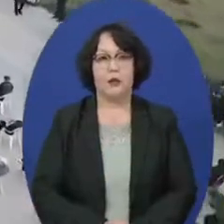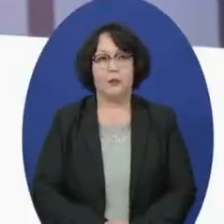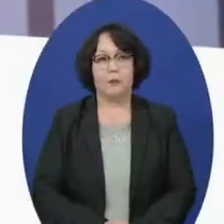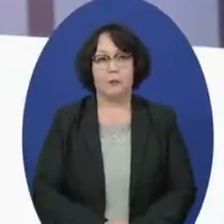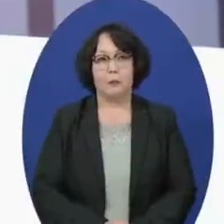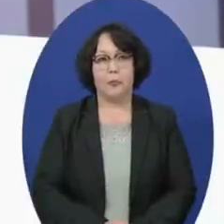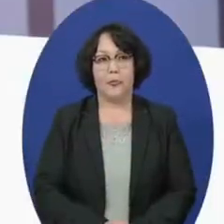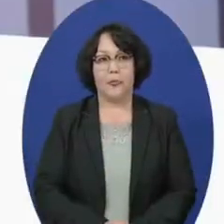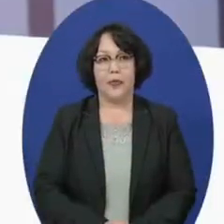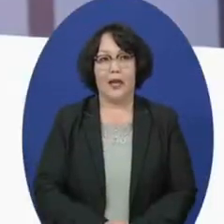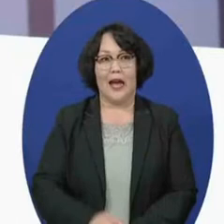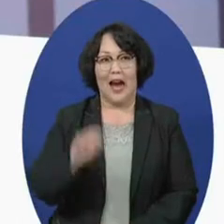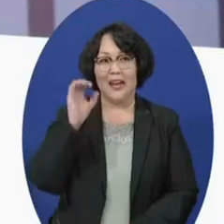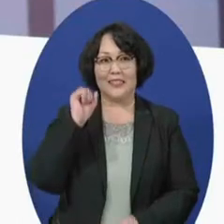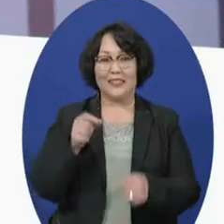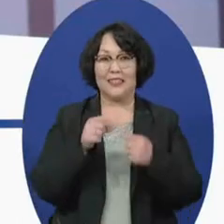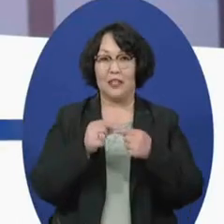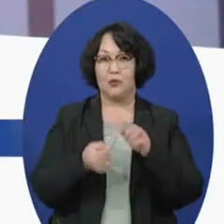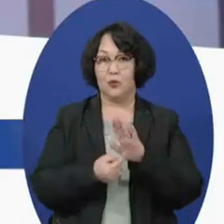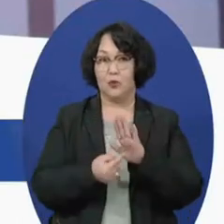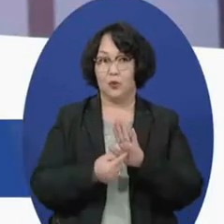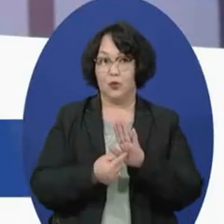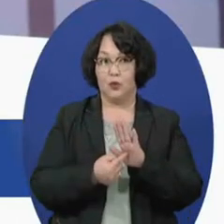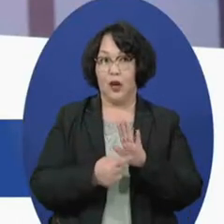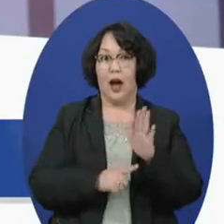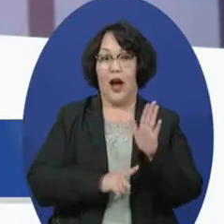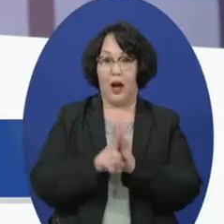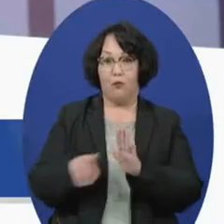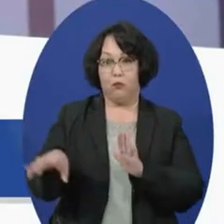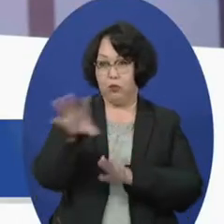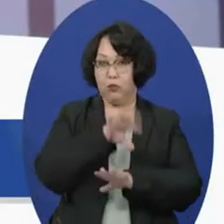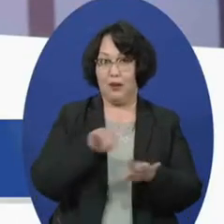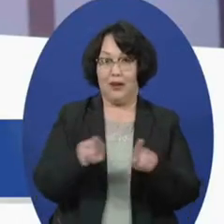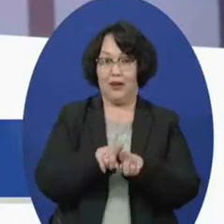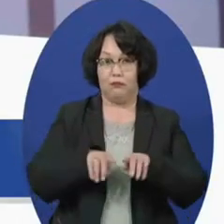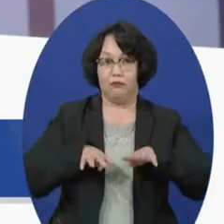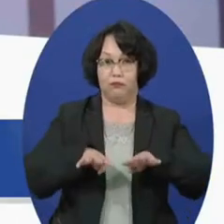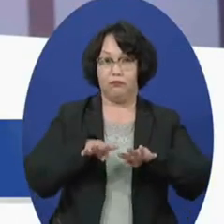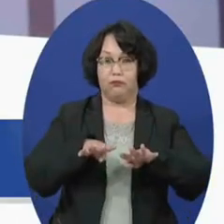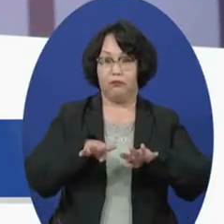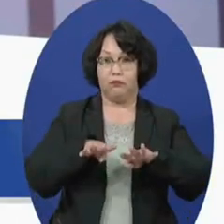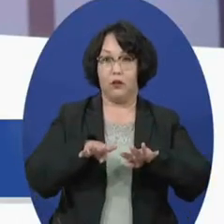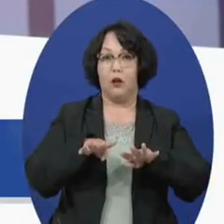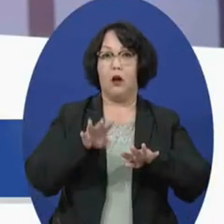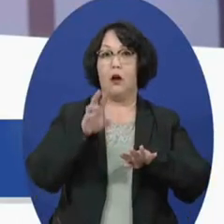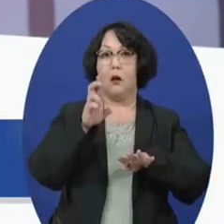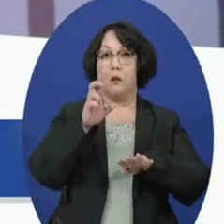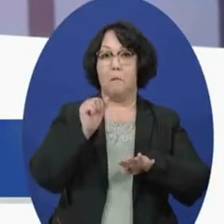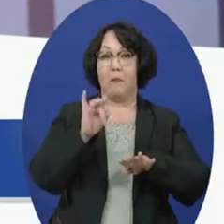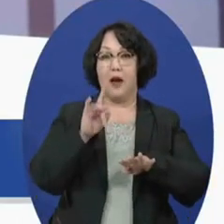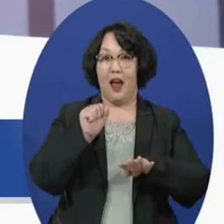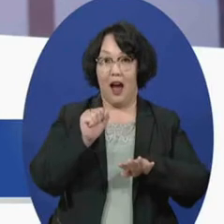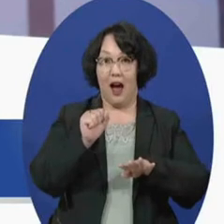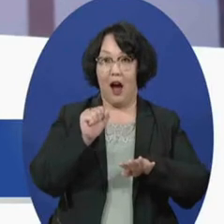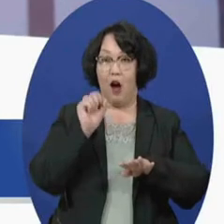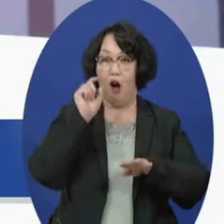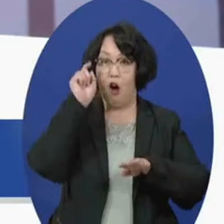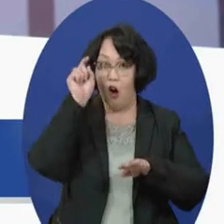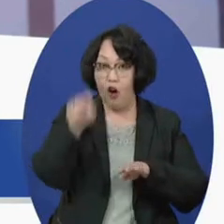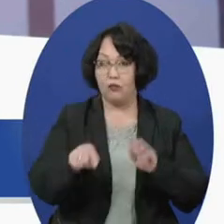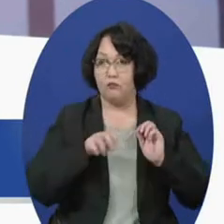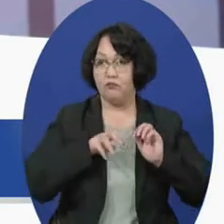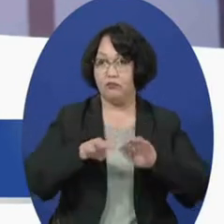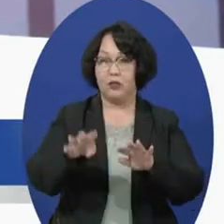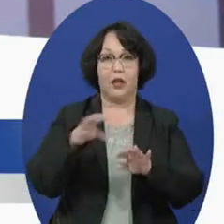Арчлын зарчмыг бид ярьдаг тийм ээ, бид нэг гараанаас адилхан гараанаас гараад барай нь бол хамаагүй гэж. Гэтэл энэ дээр нэг онцлог